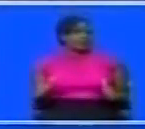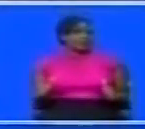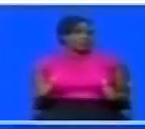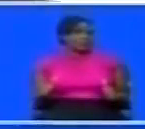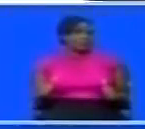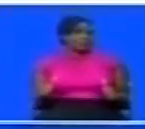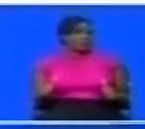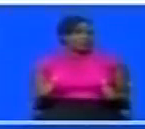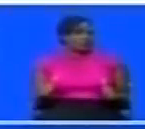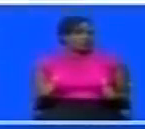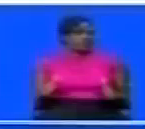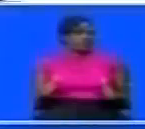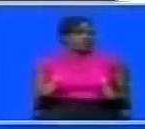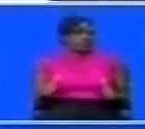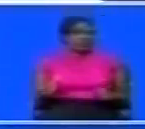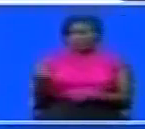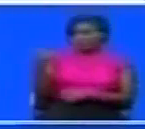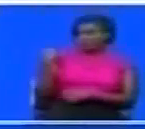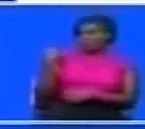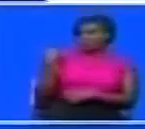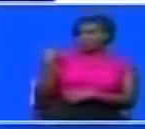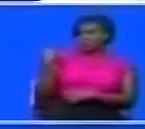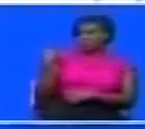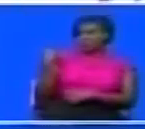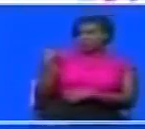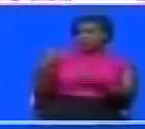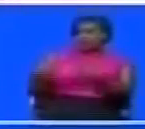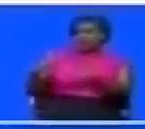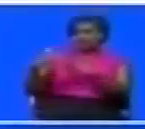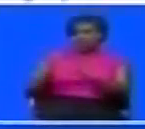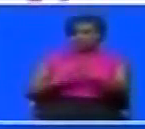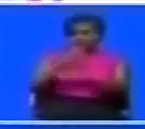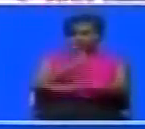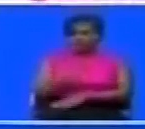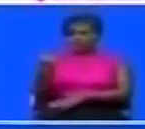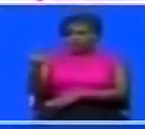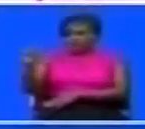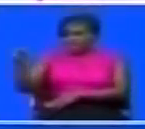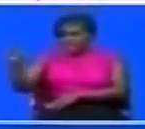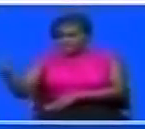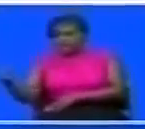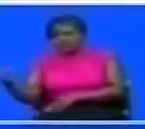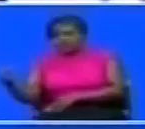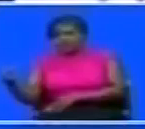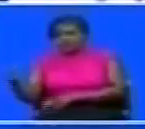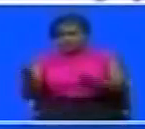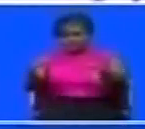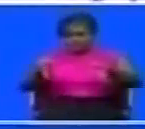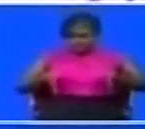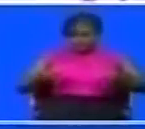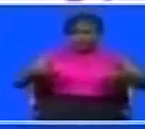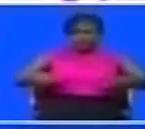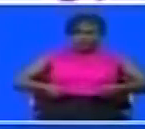responsibility. Kisanga cha hivi karibuni ni kile cha kupotea kwa zaidi ya shilingi milioni 180 kwenye hazina ya